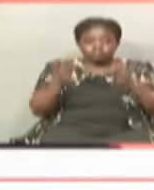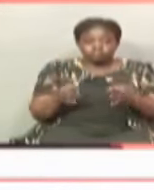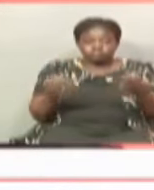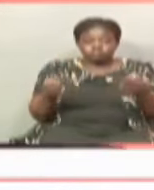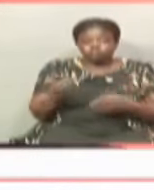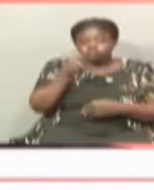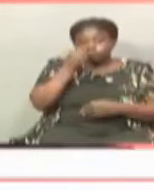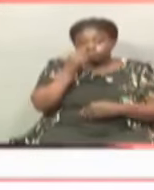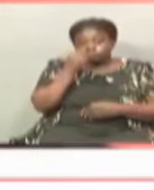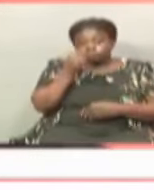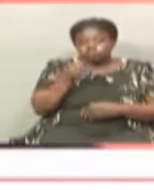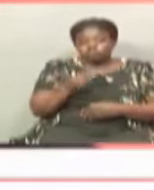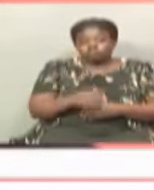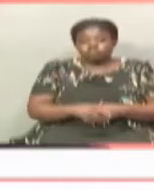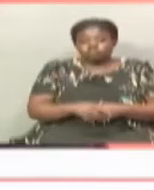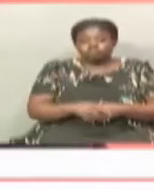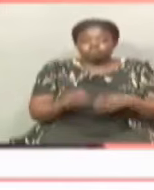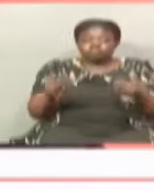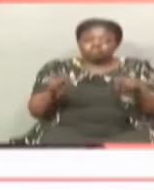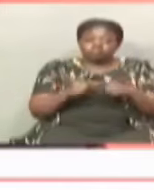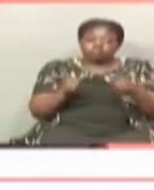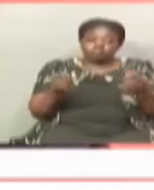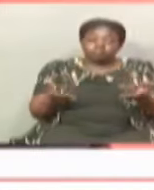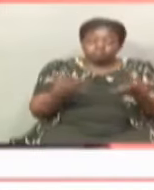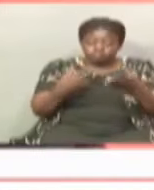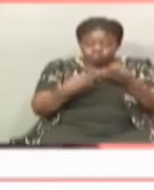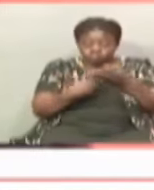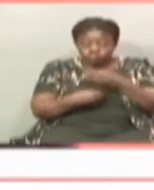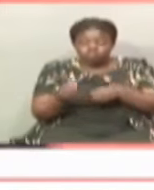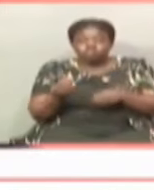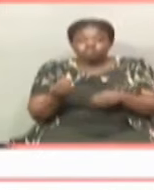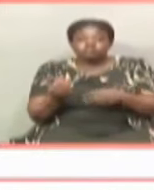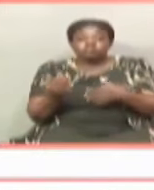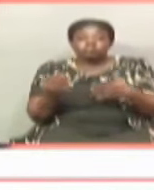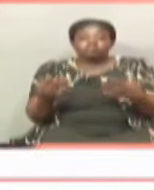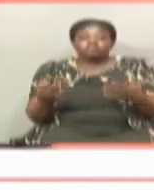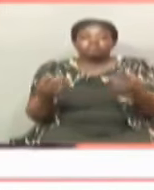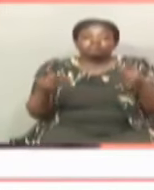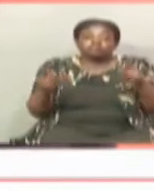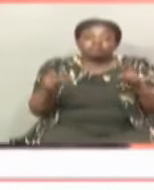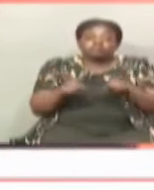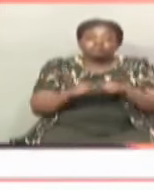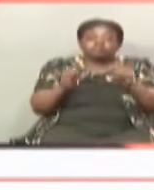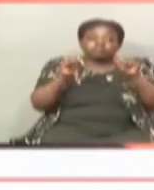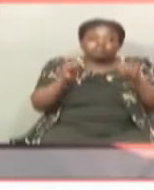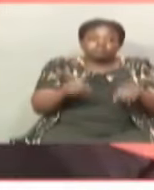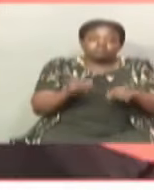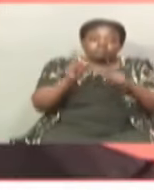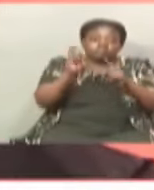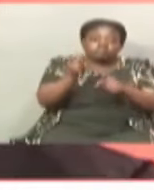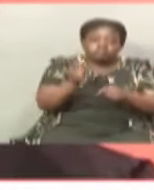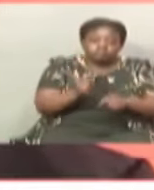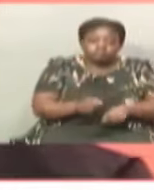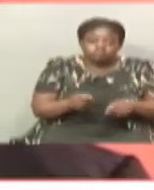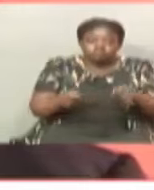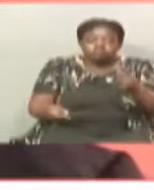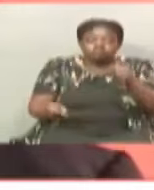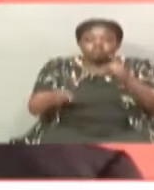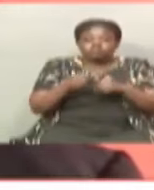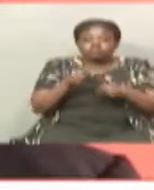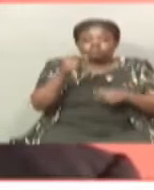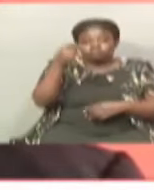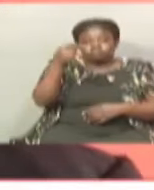emmere ey'okulya n'okiggyamu ebyokutunda ate n'oba nga by'olima osobola obbigattako